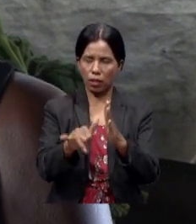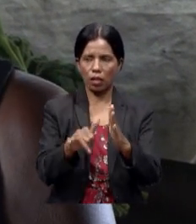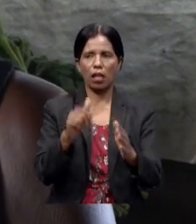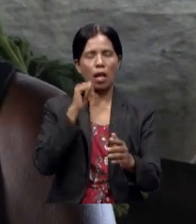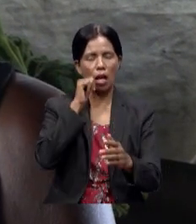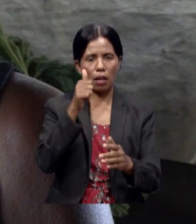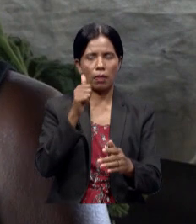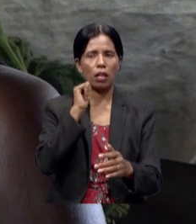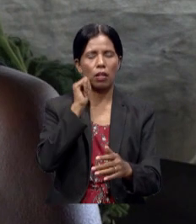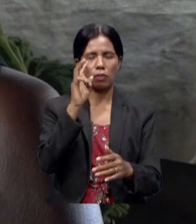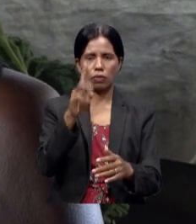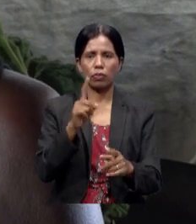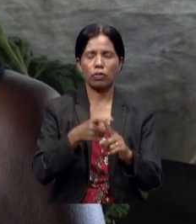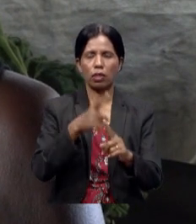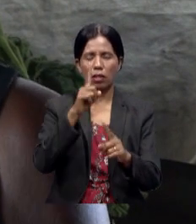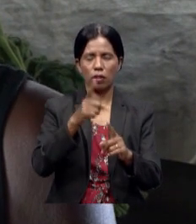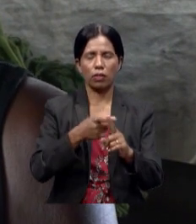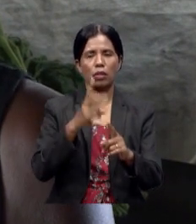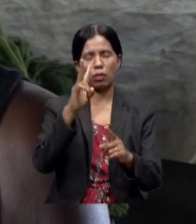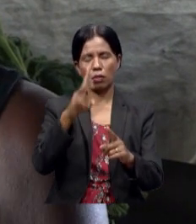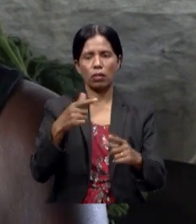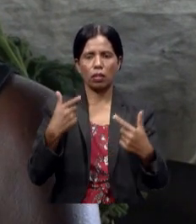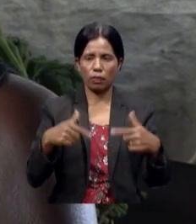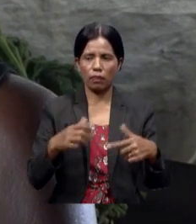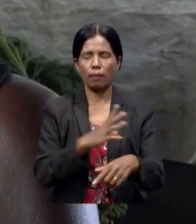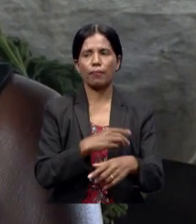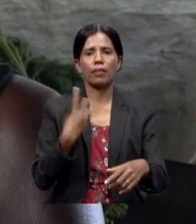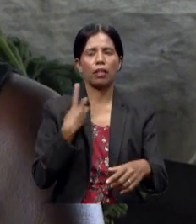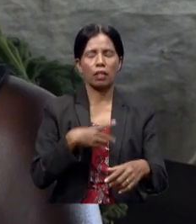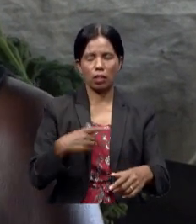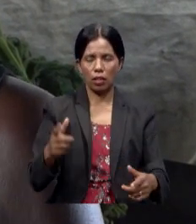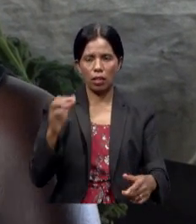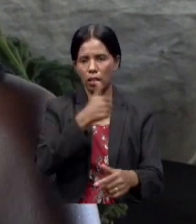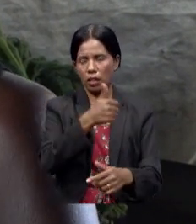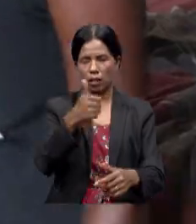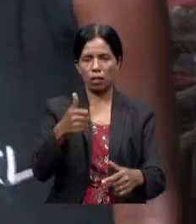ampe to pula inda ruane ita han malona. Des ke haras kai ididak bukan yo muris dei.